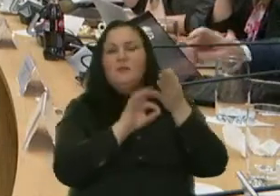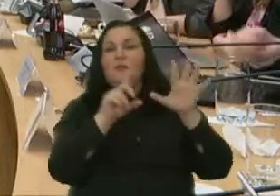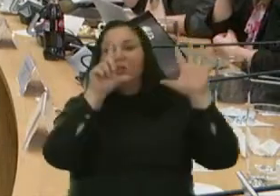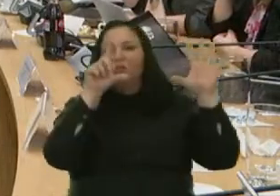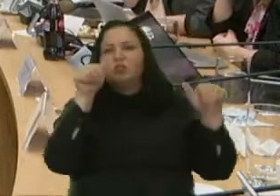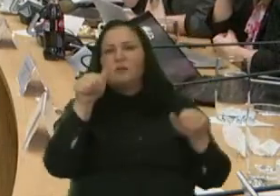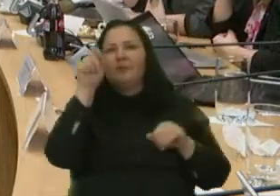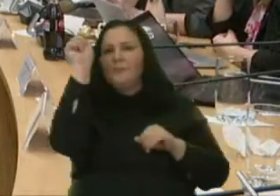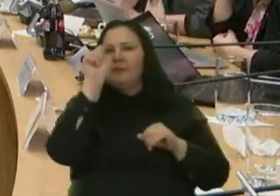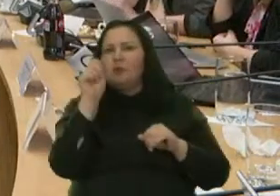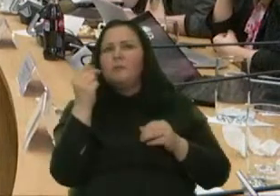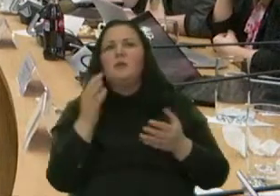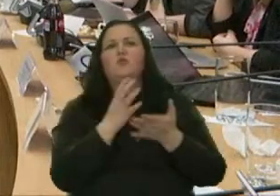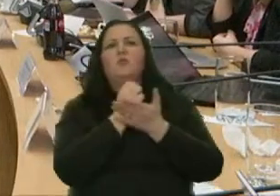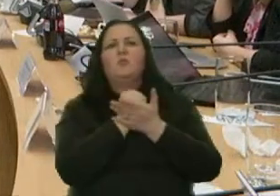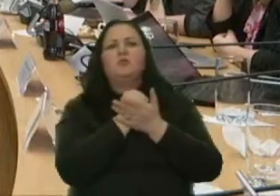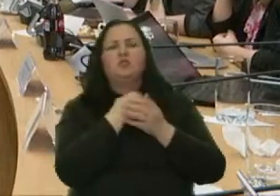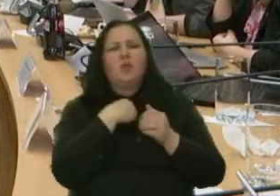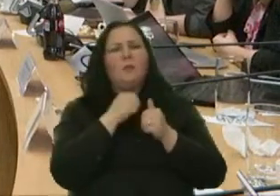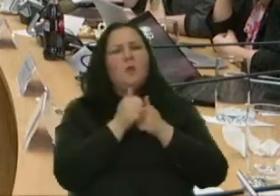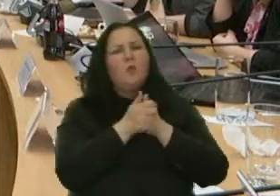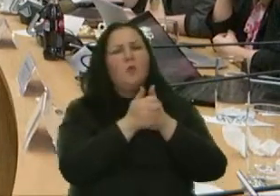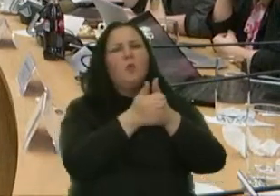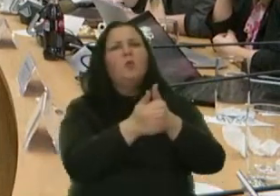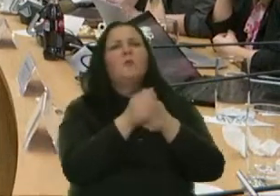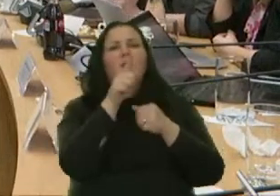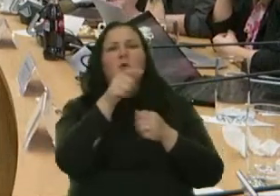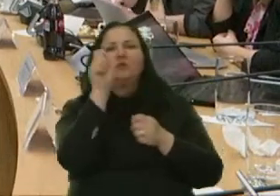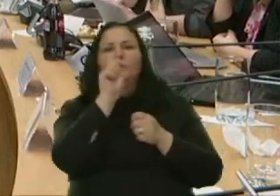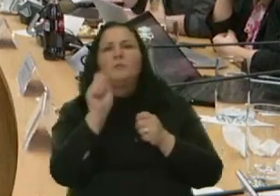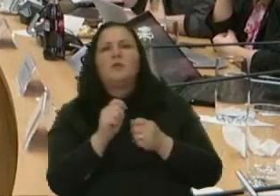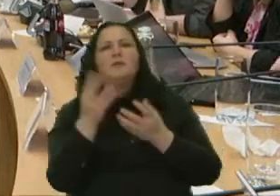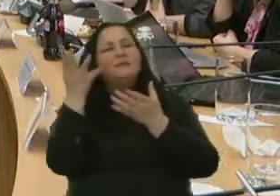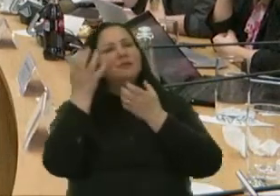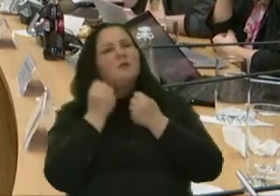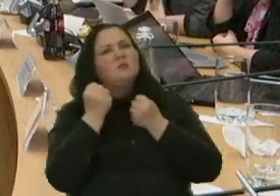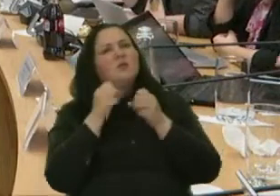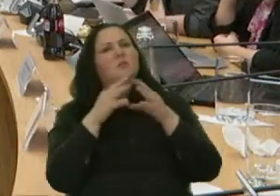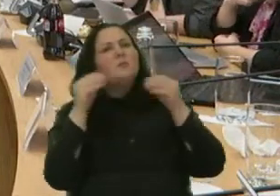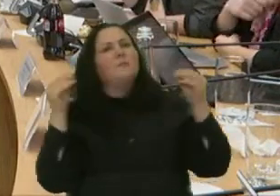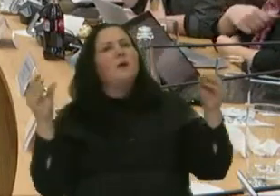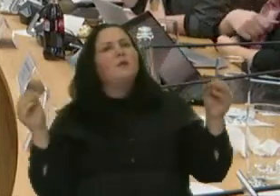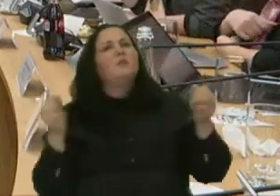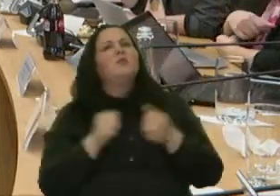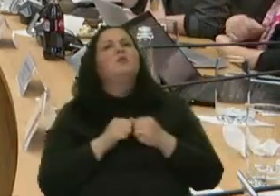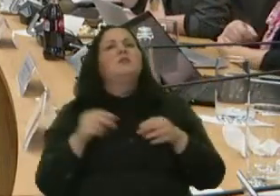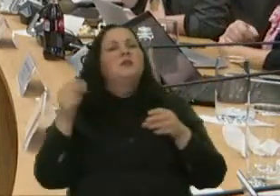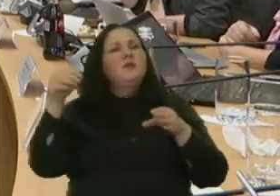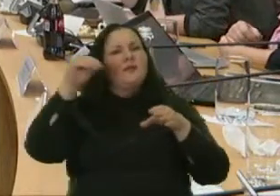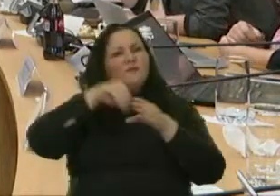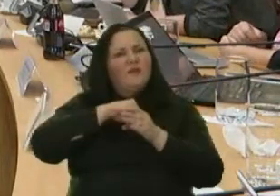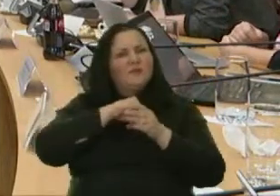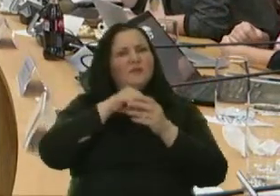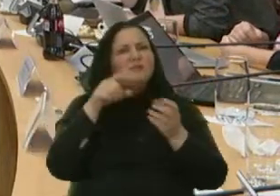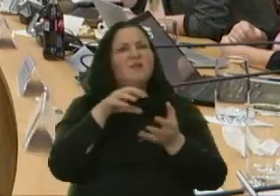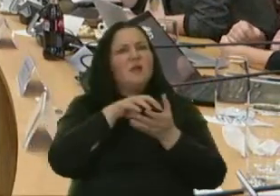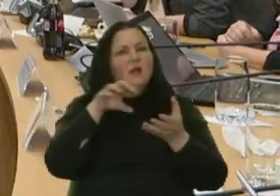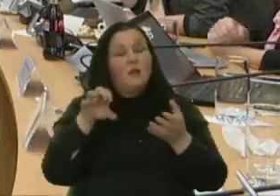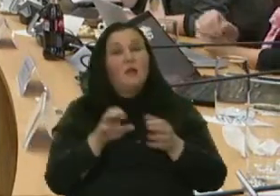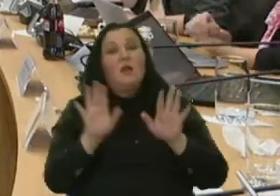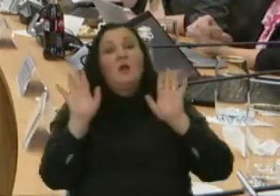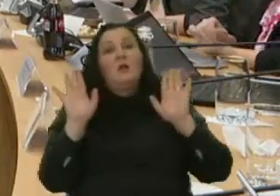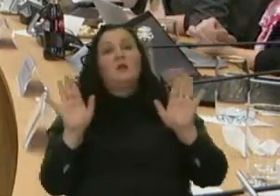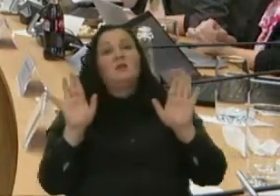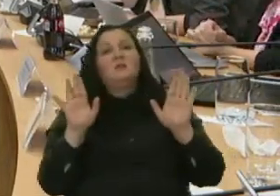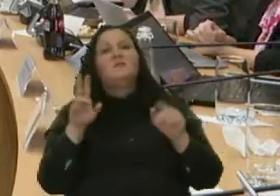proiecte pentru buget și am urmărit cu aceste proiecte să aducem mai multe investiții în care cartiere astfel